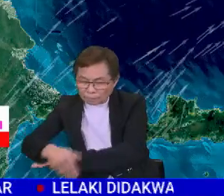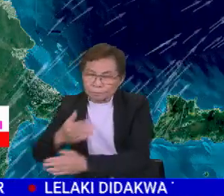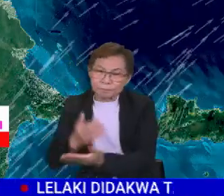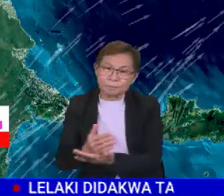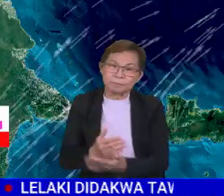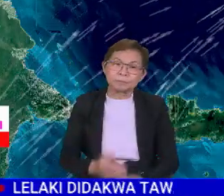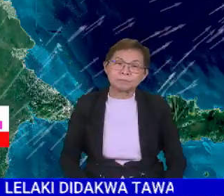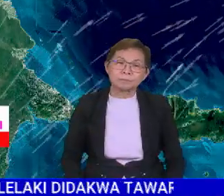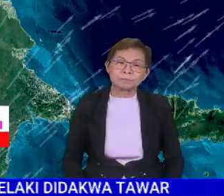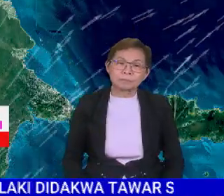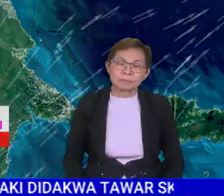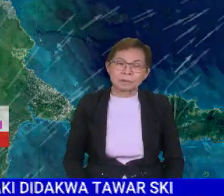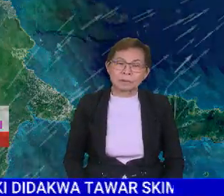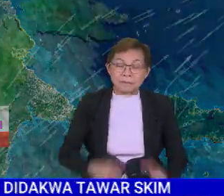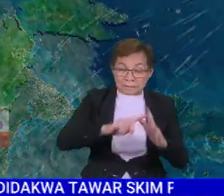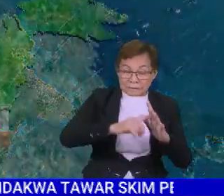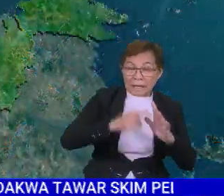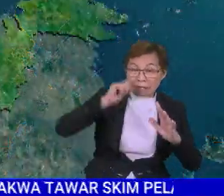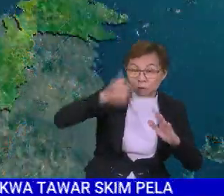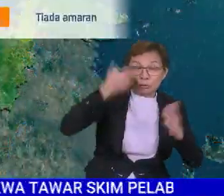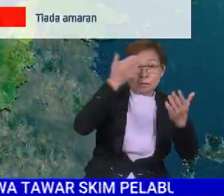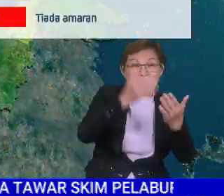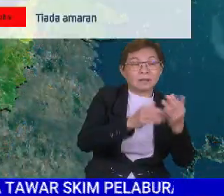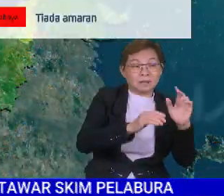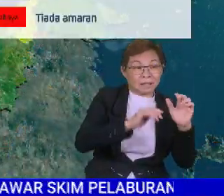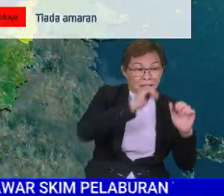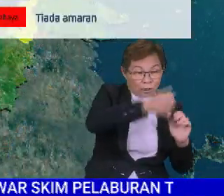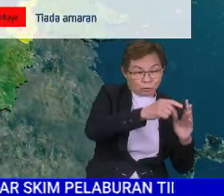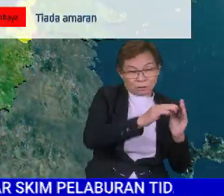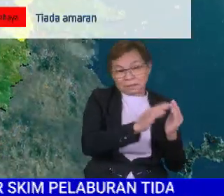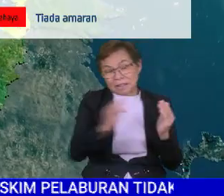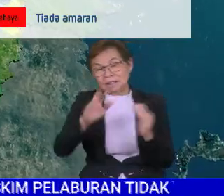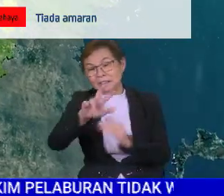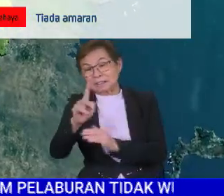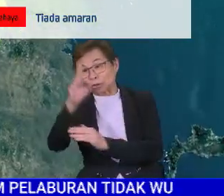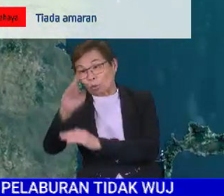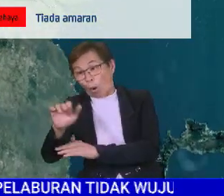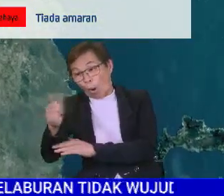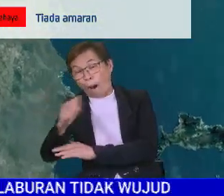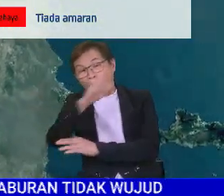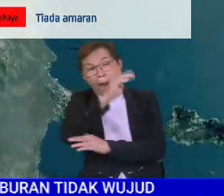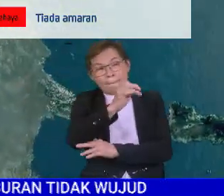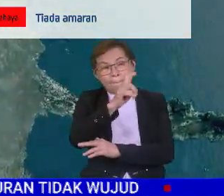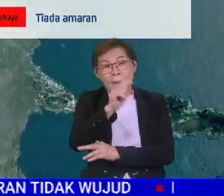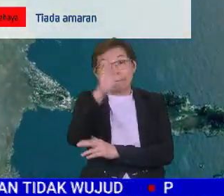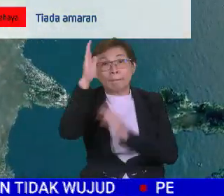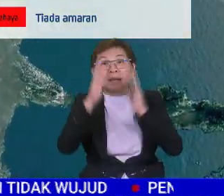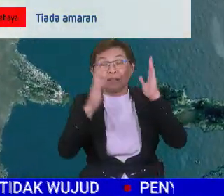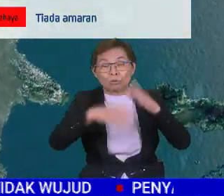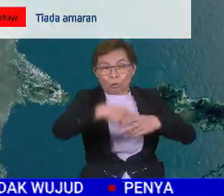nanti. Bermula esok sehingga 31 Oktober nanti, Met Malaysia telah pun